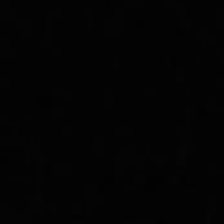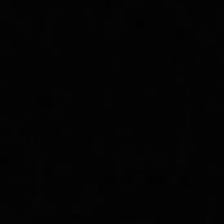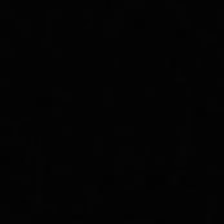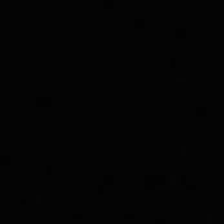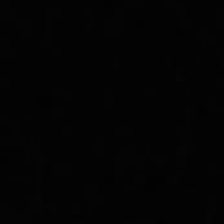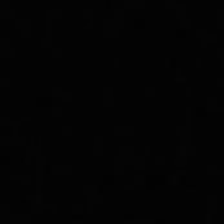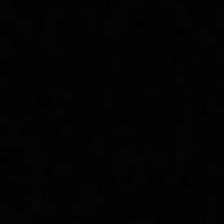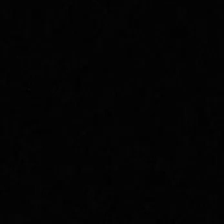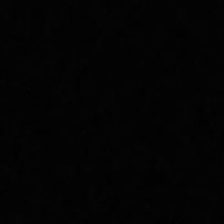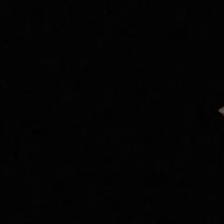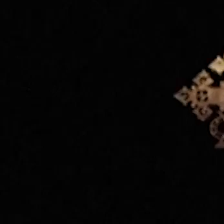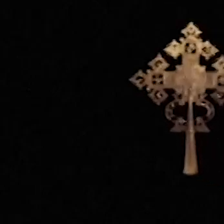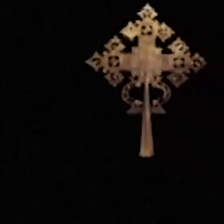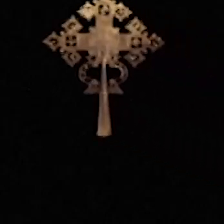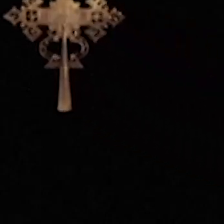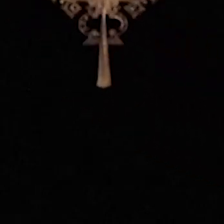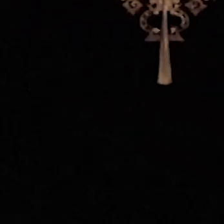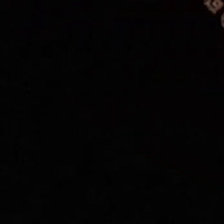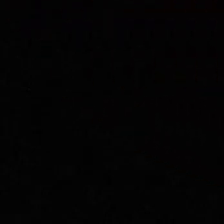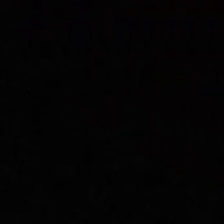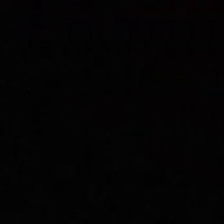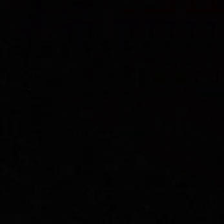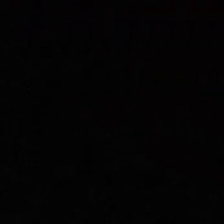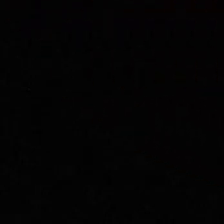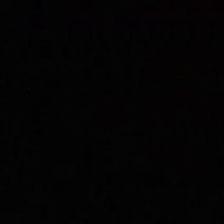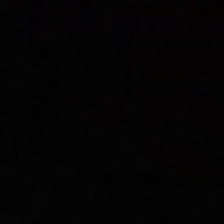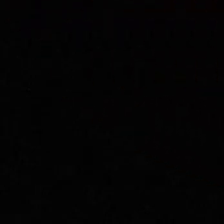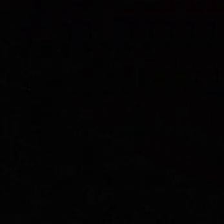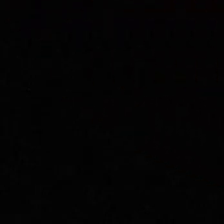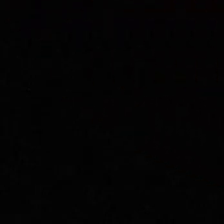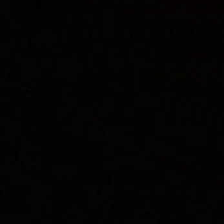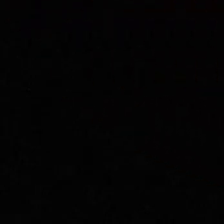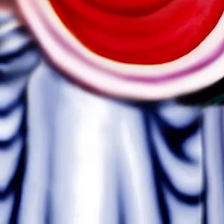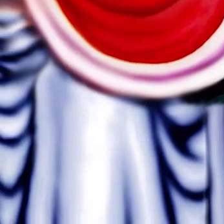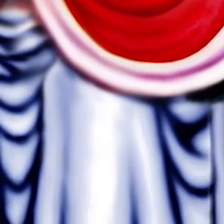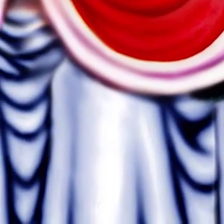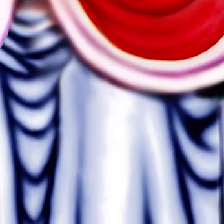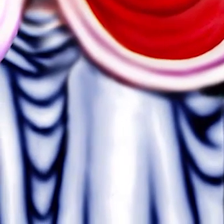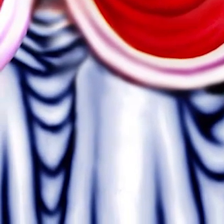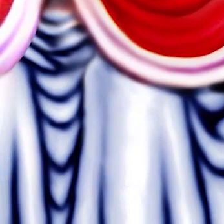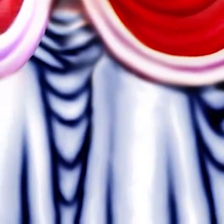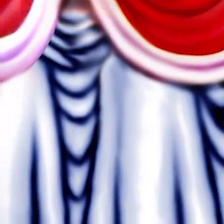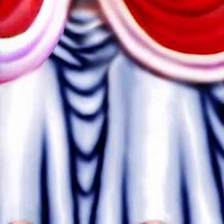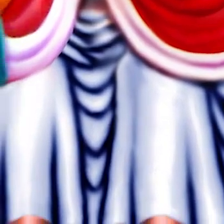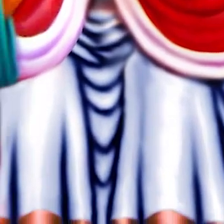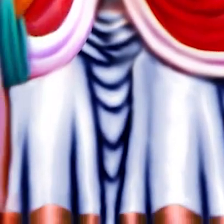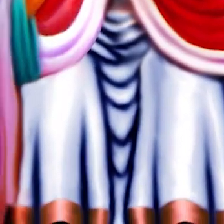ወወልድ ወመንፈስ ቅዱስ አሃዱ አምላክ